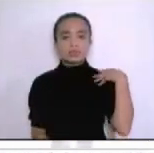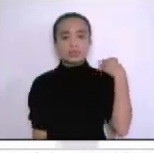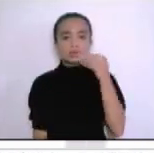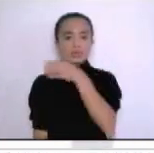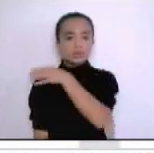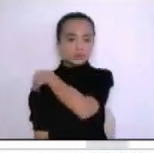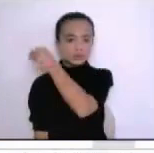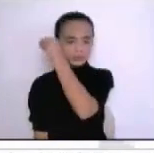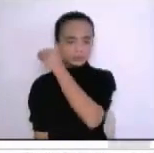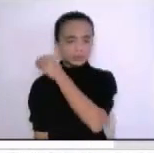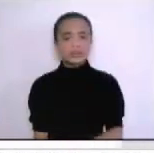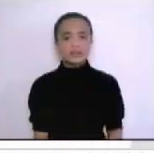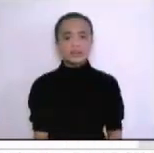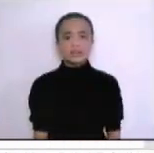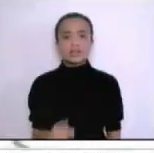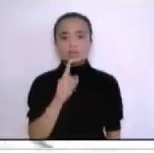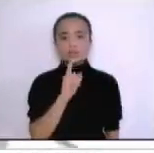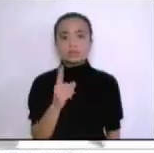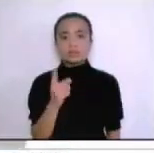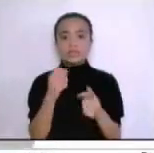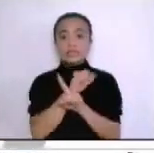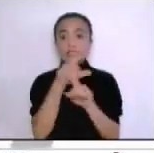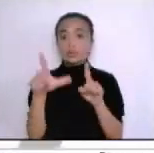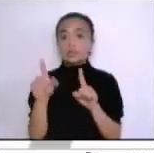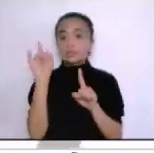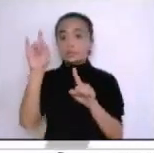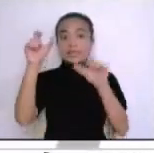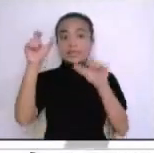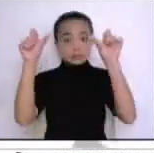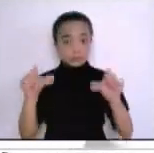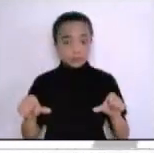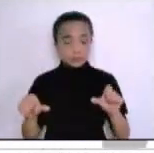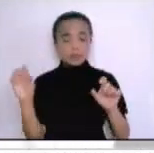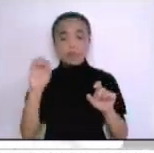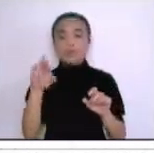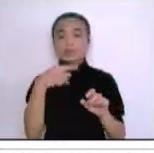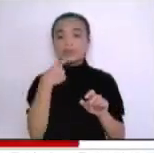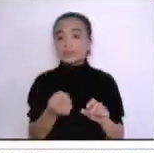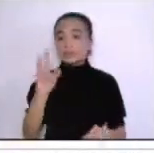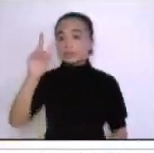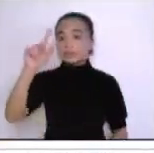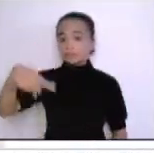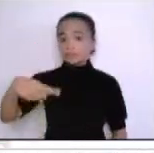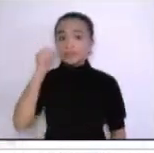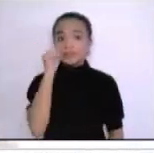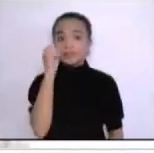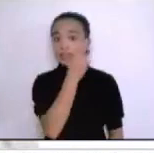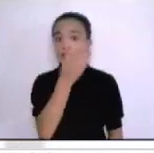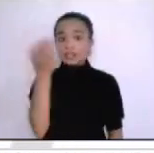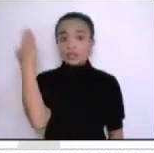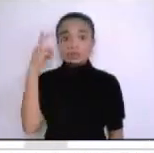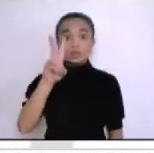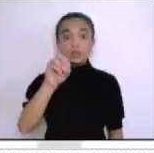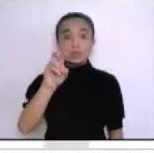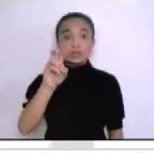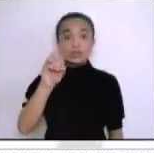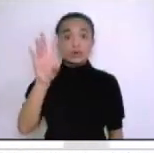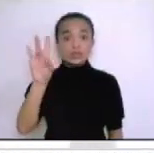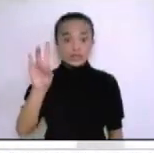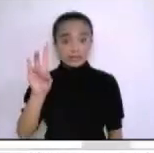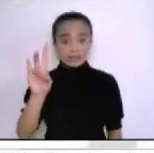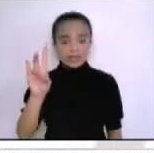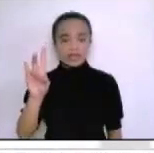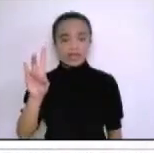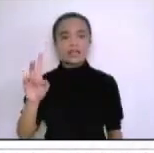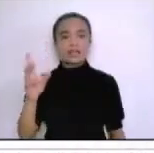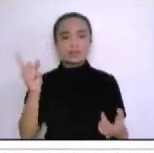sleeves. Sa isang social media post doon, sinabi ni VP-elect Sara na taong 2007 pa lang, nagpapagawa na siya ng